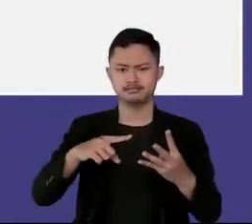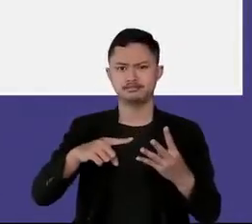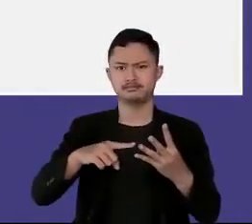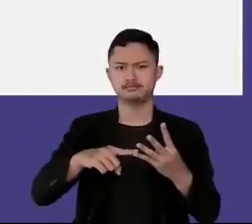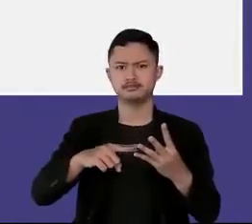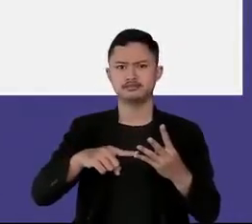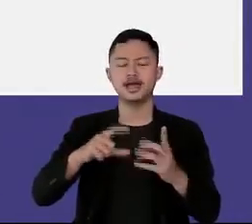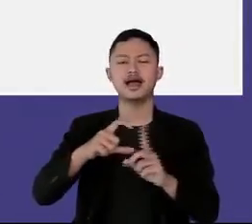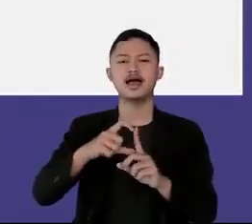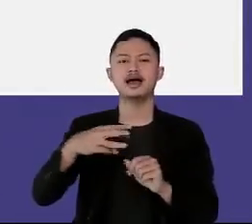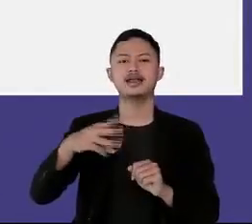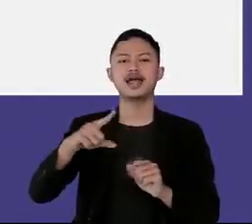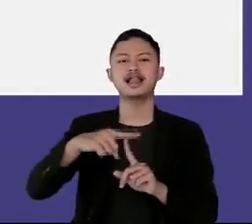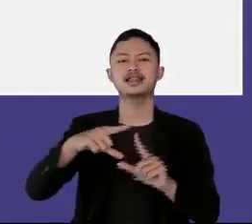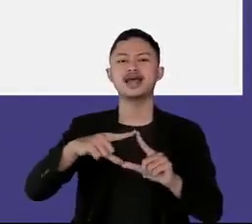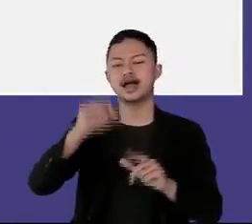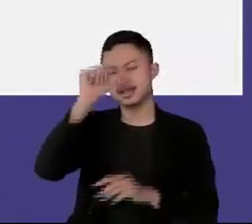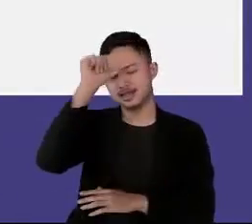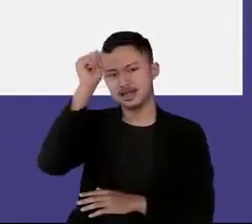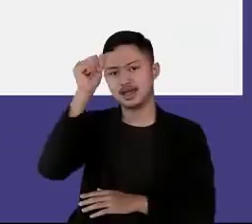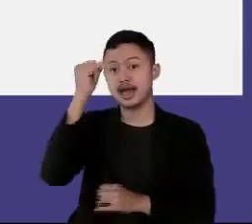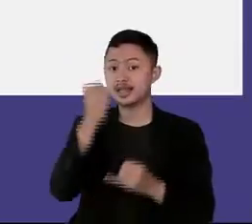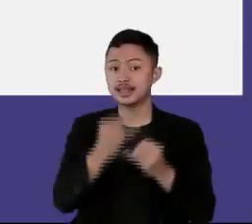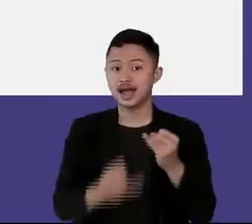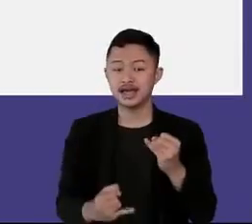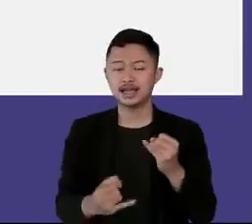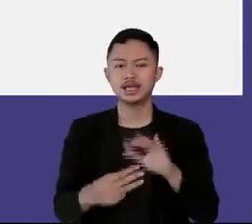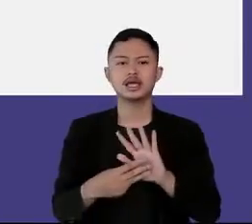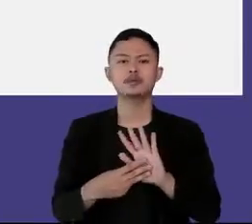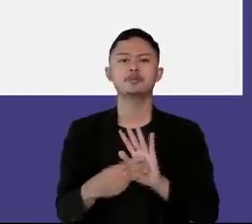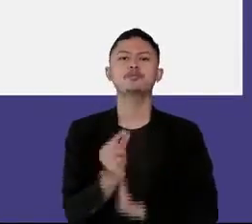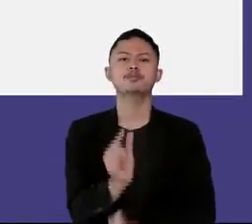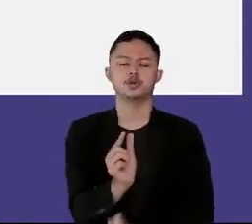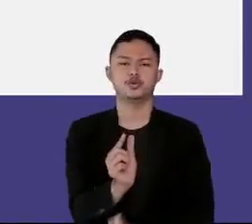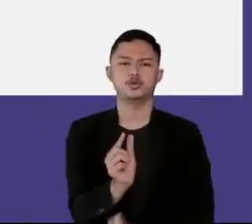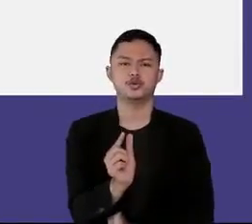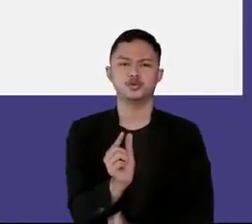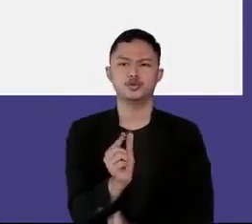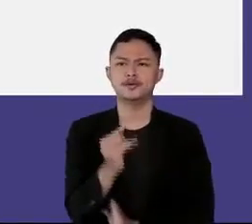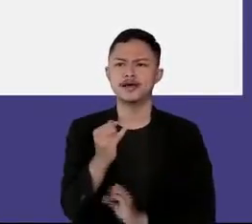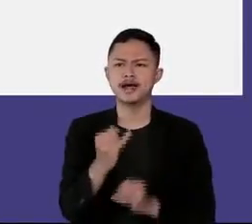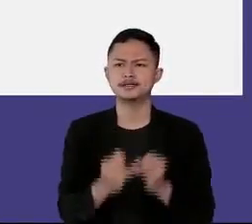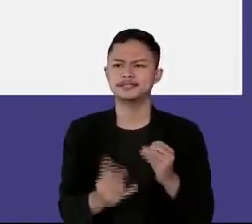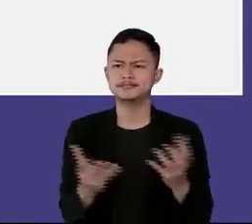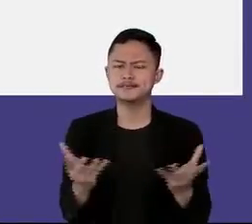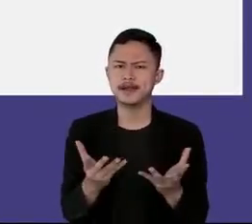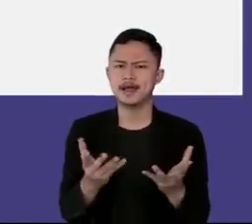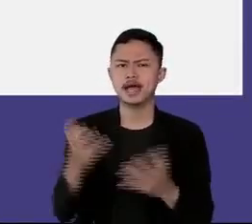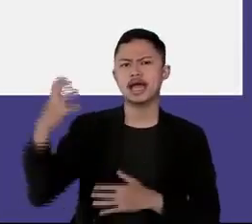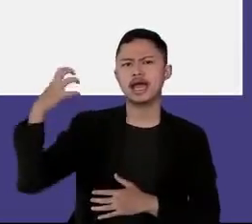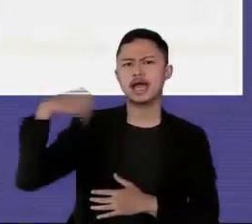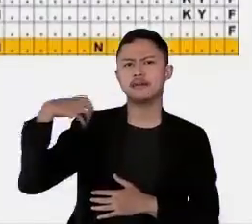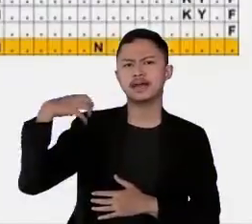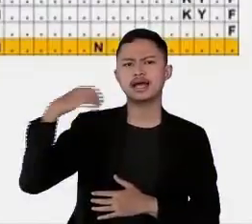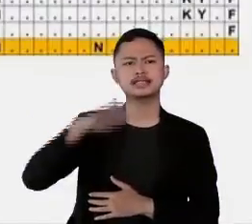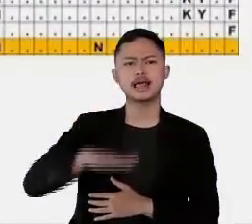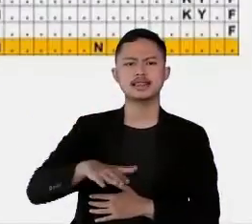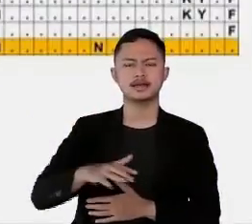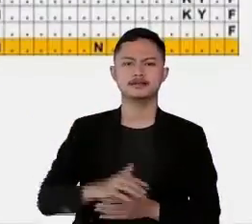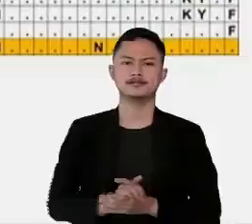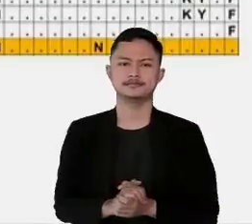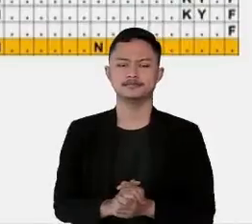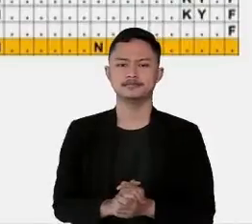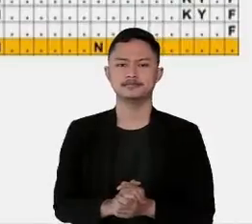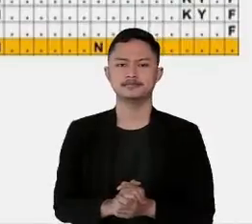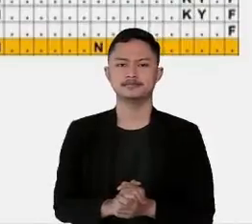diam di India dan yang terakhir atau Miu yang katanya di apa namanya di Amerika Selatan Nah